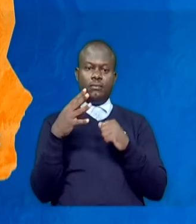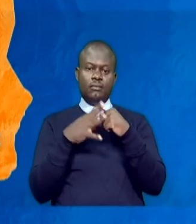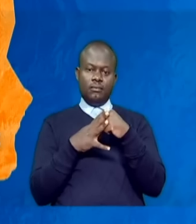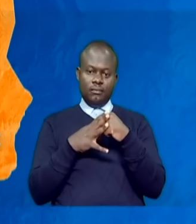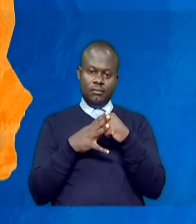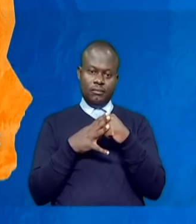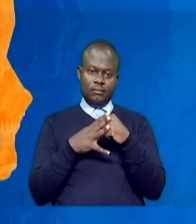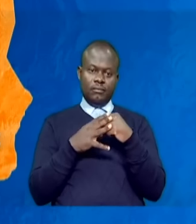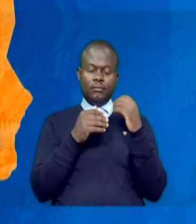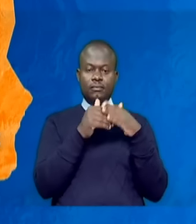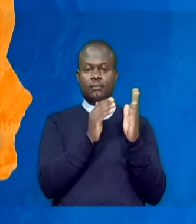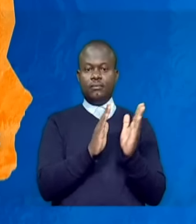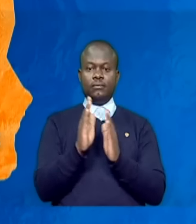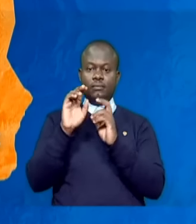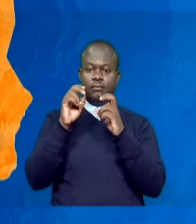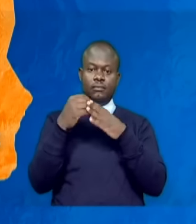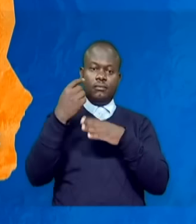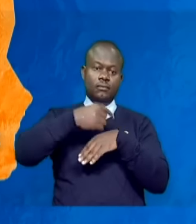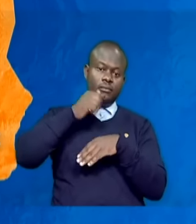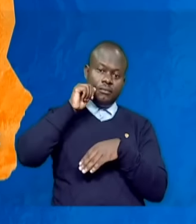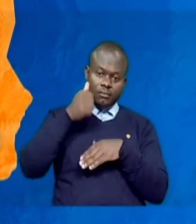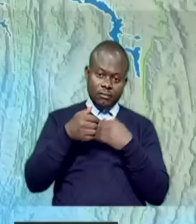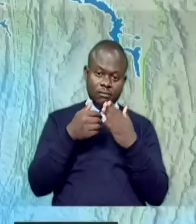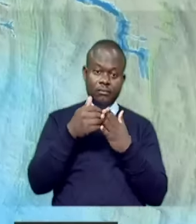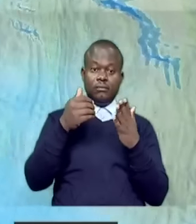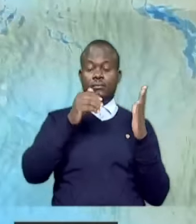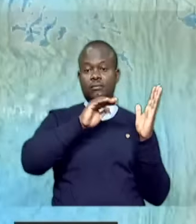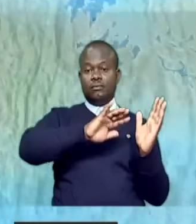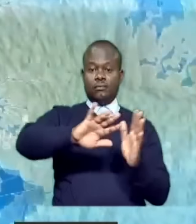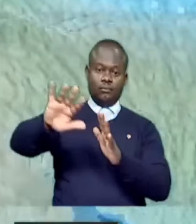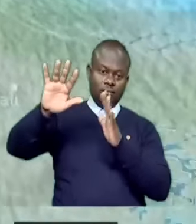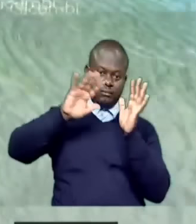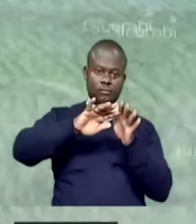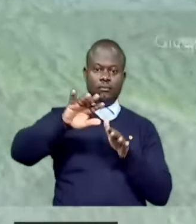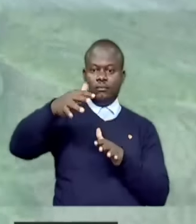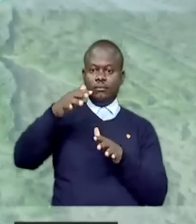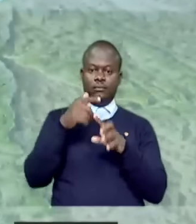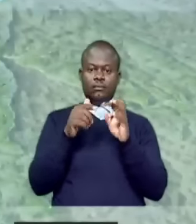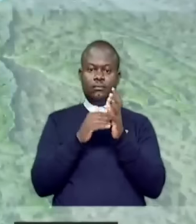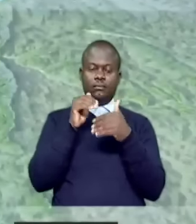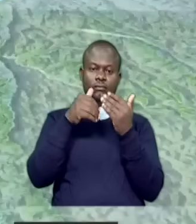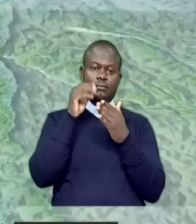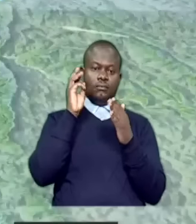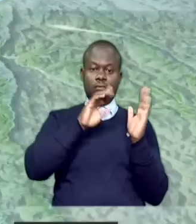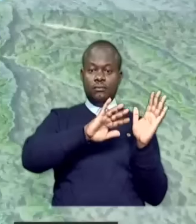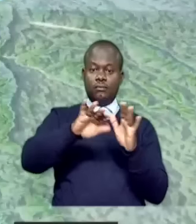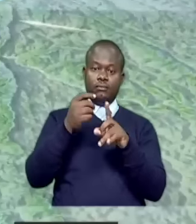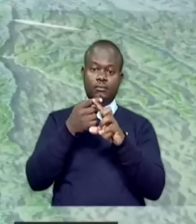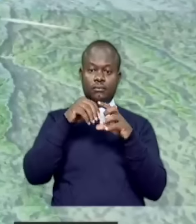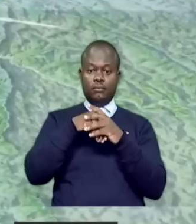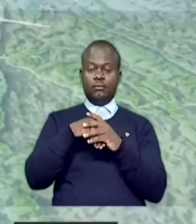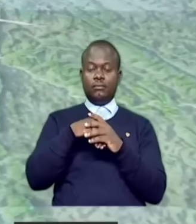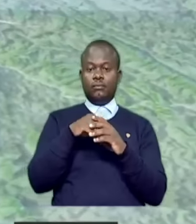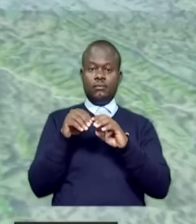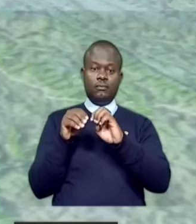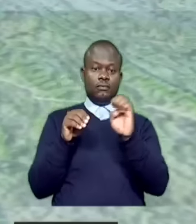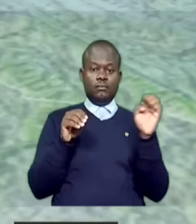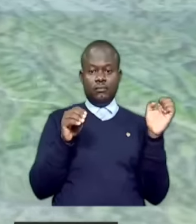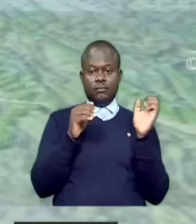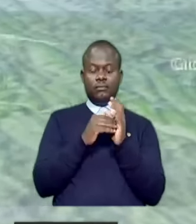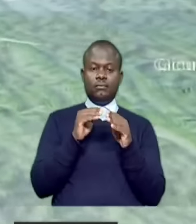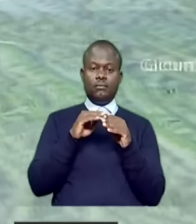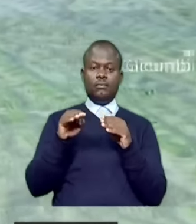29. Biteganyijwe yuko rero ku munsi w'ejo umuyaga uzaba uringaniye kandi uzaba uhuha uturuka mu bice by'Iburasirazuba